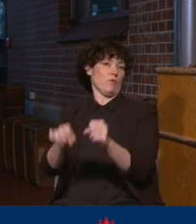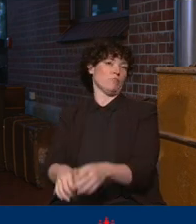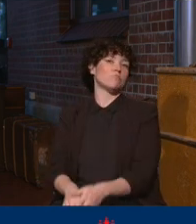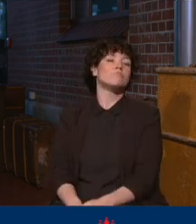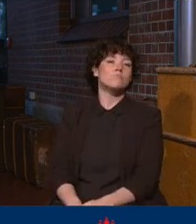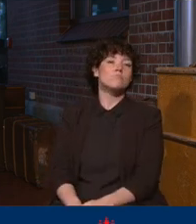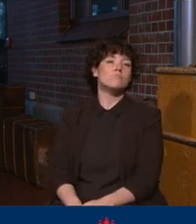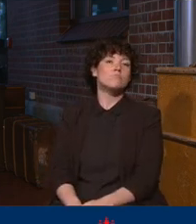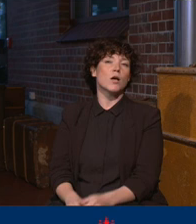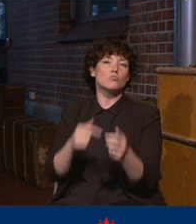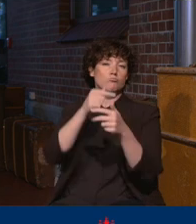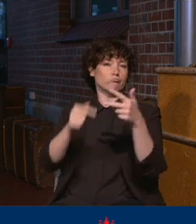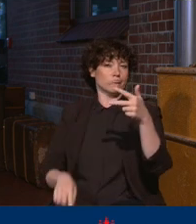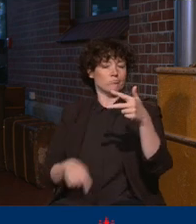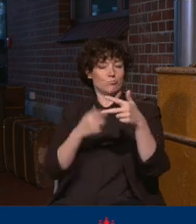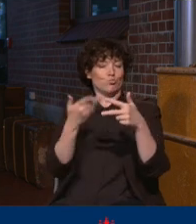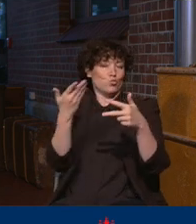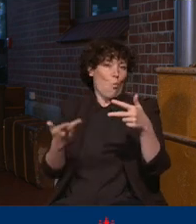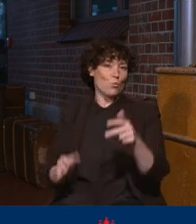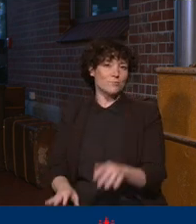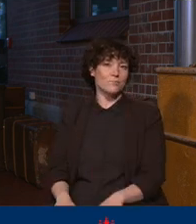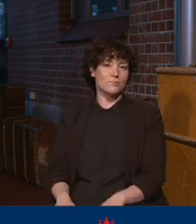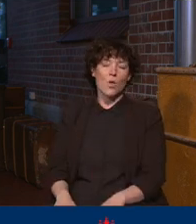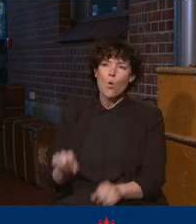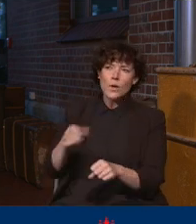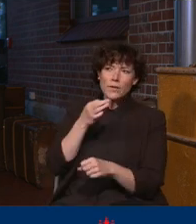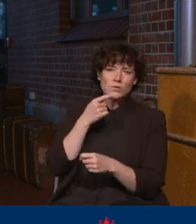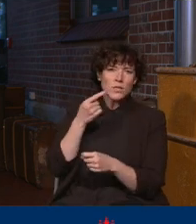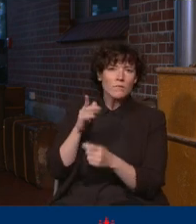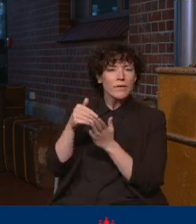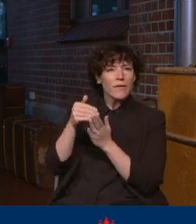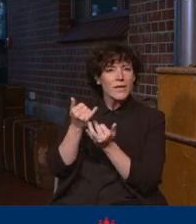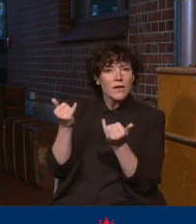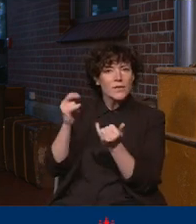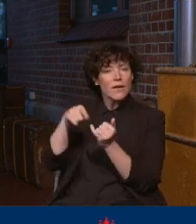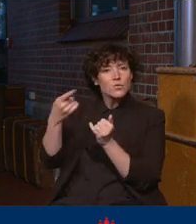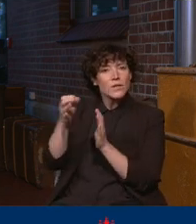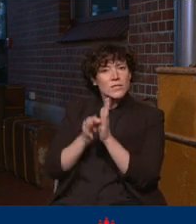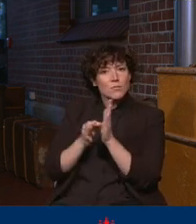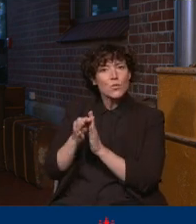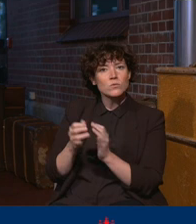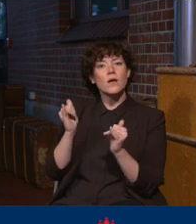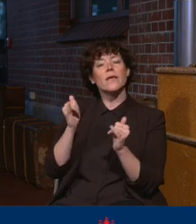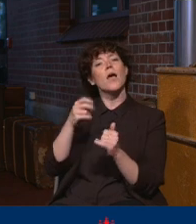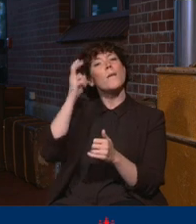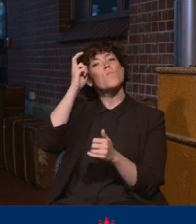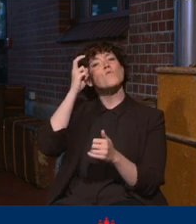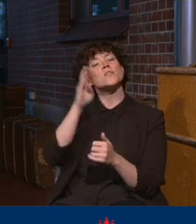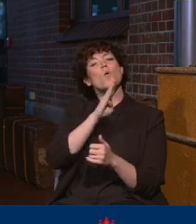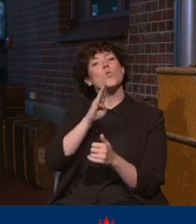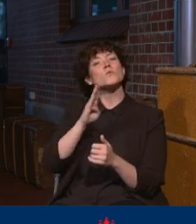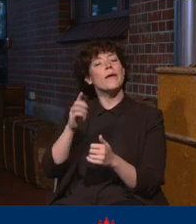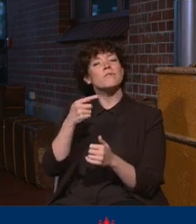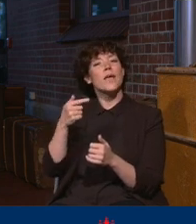so viel vielleicht zu diesen drei punkten können sie noch sagen wie es weitergeht den nächsten punkt konzentriert hatte vorhin schon eine folie auf gemacht wir haben ja